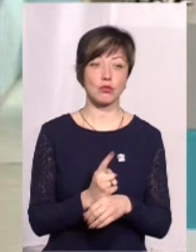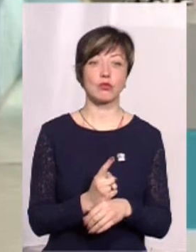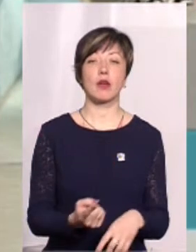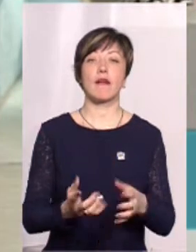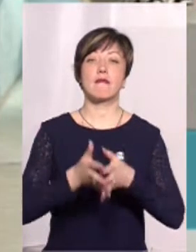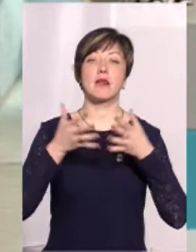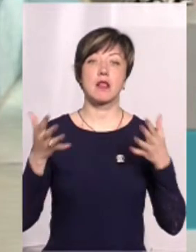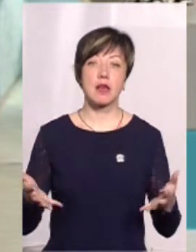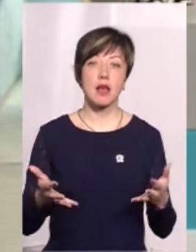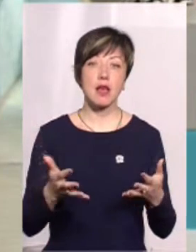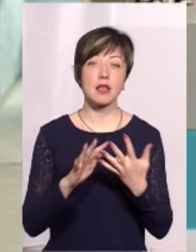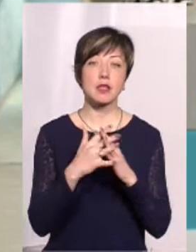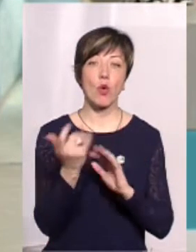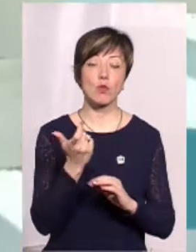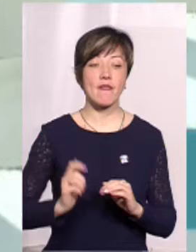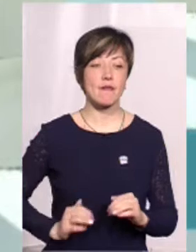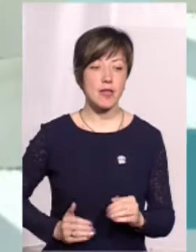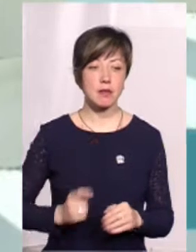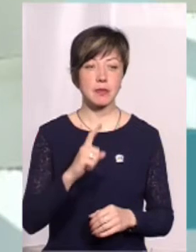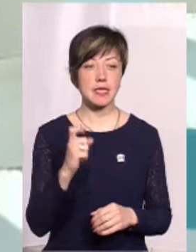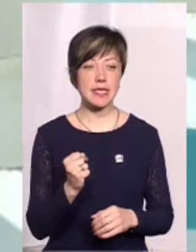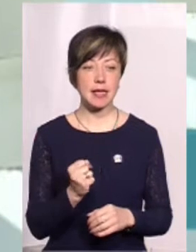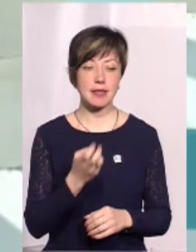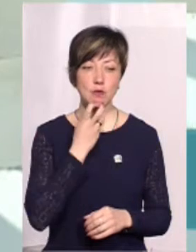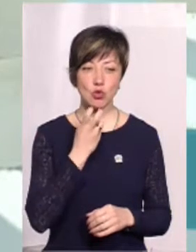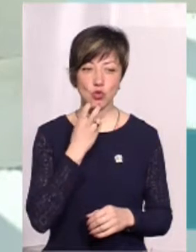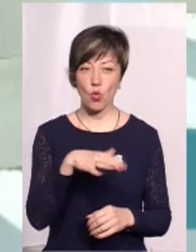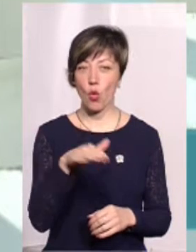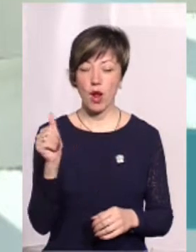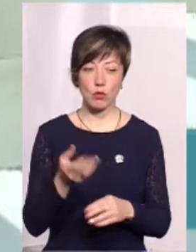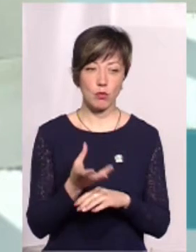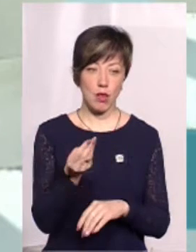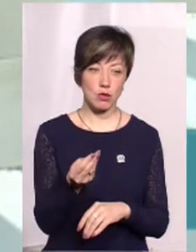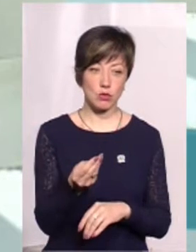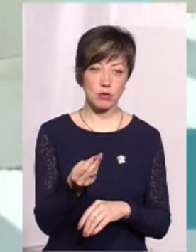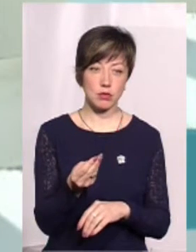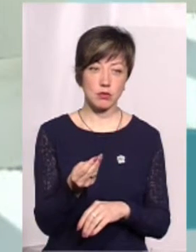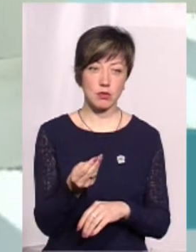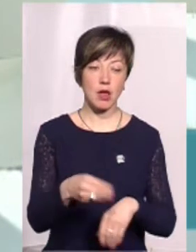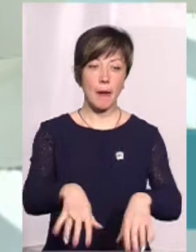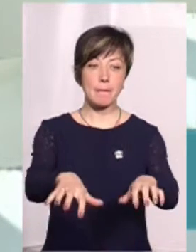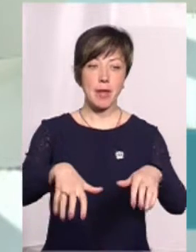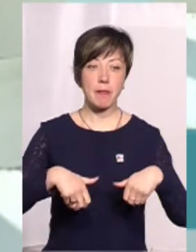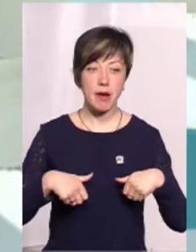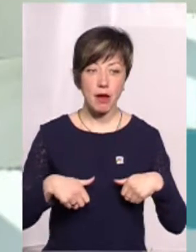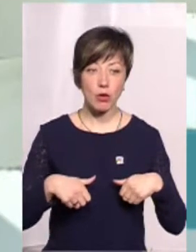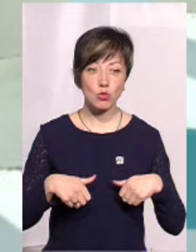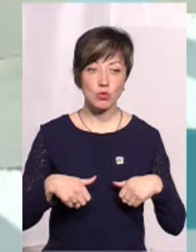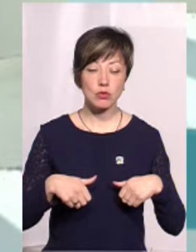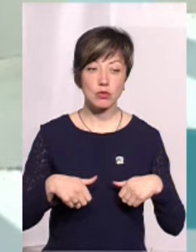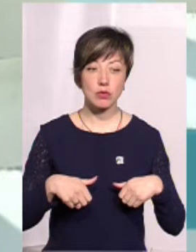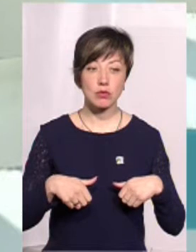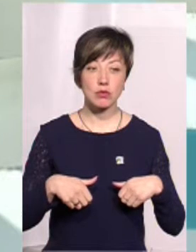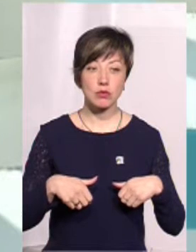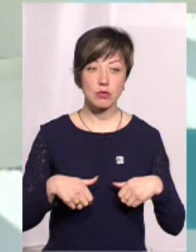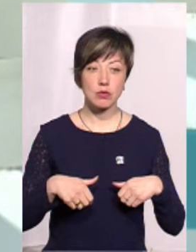великі агрохолдинги за абсолютно смішну орендну плату прибирають, якщо ще зовсім не прибрали